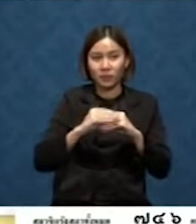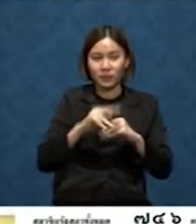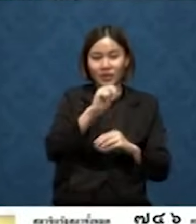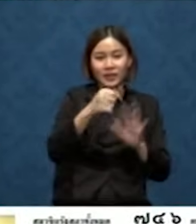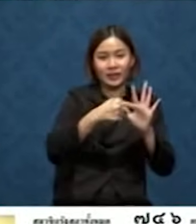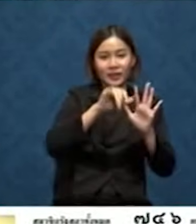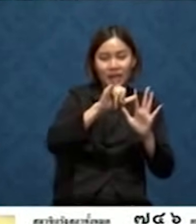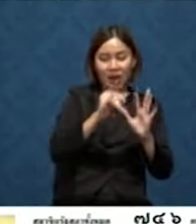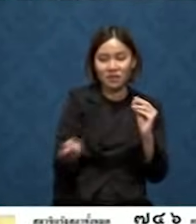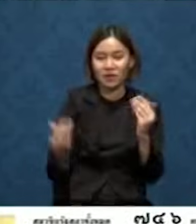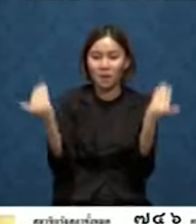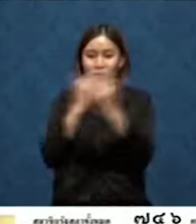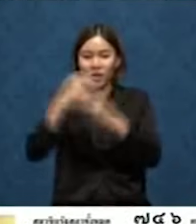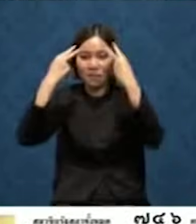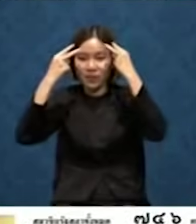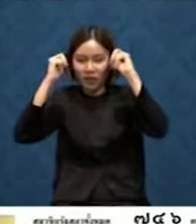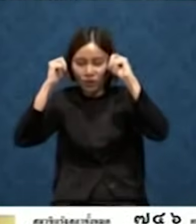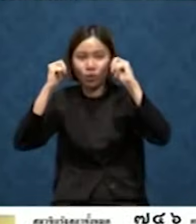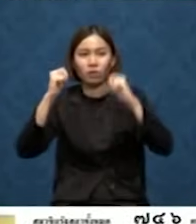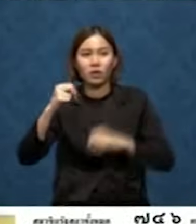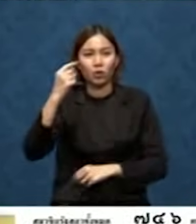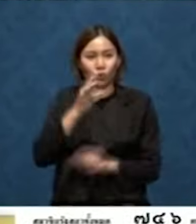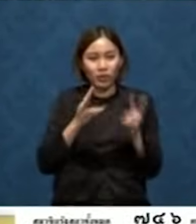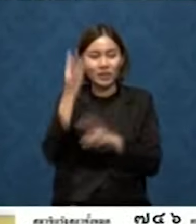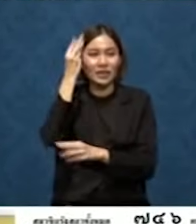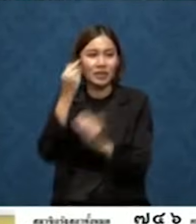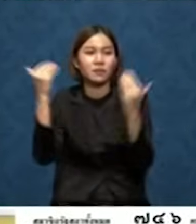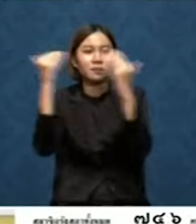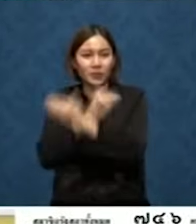ซึ่งทำให้จุดยืนของท่านเปลี่ยนแปลงไปได้ขนาดนี้